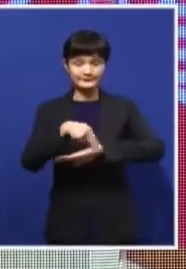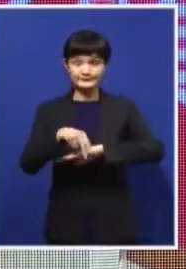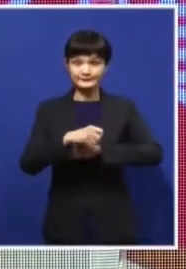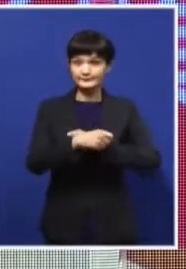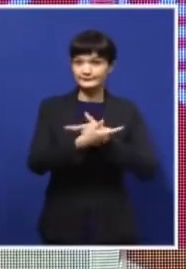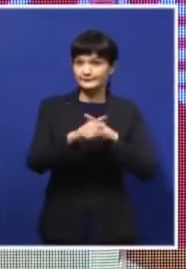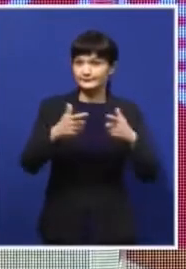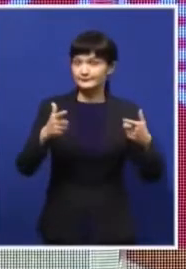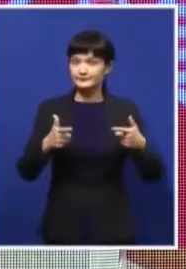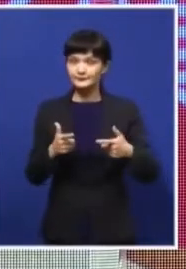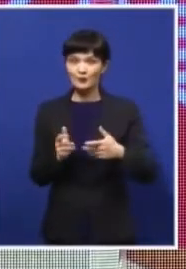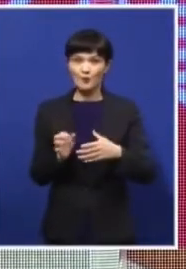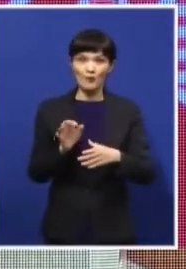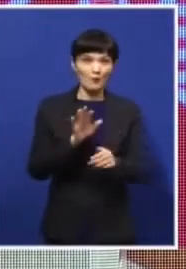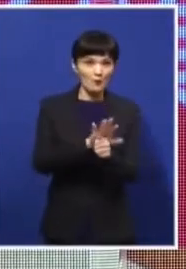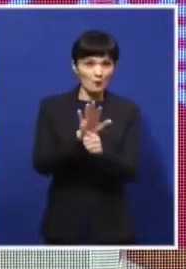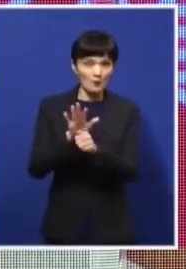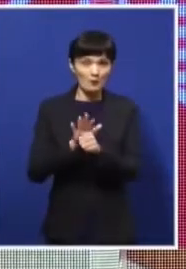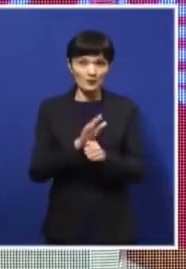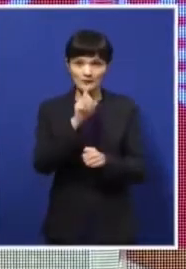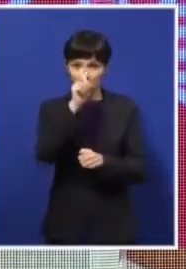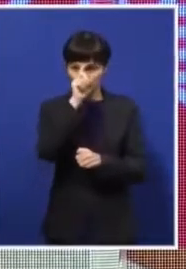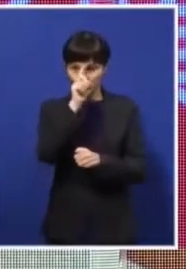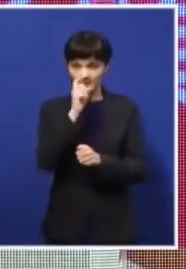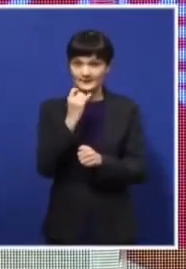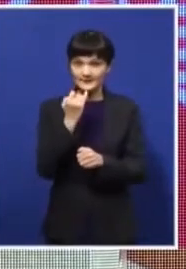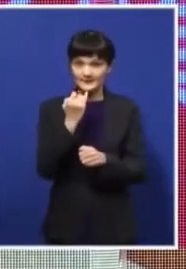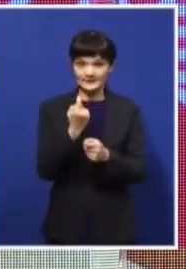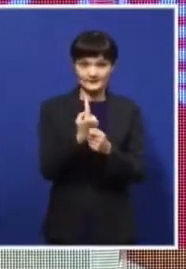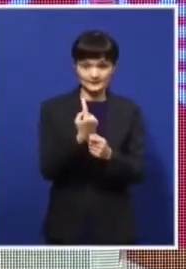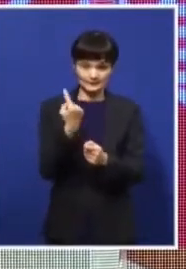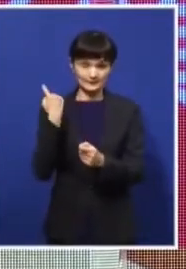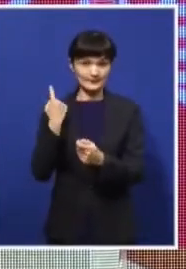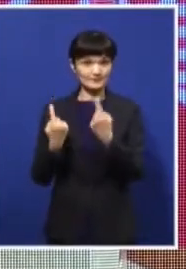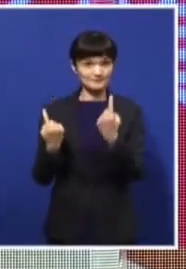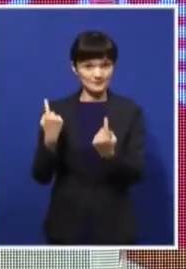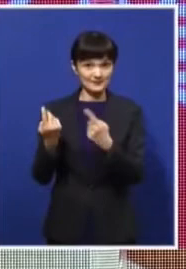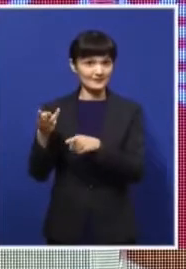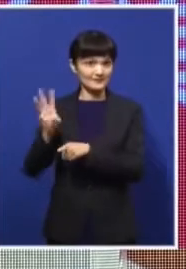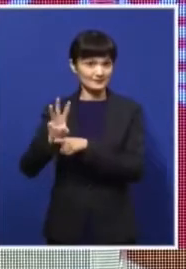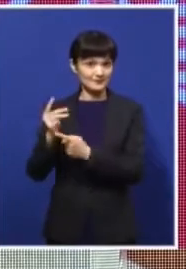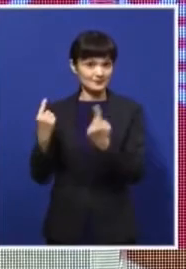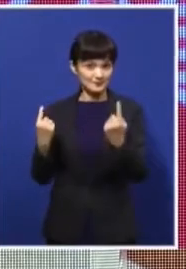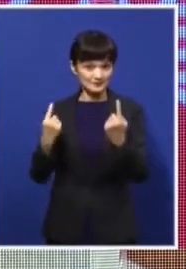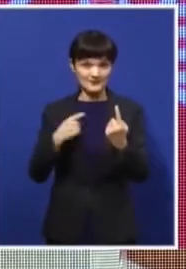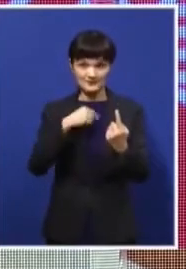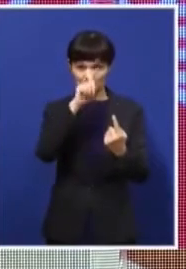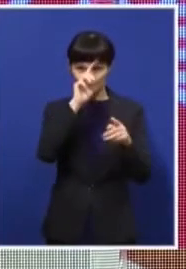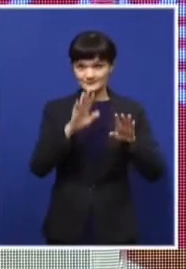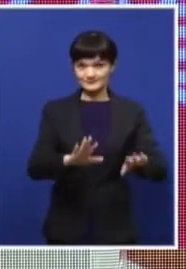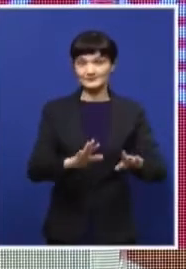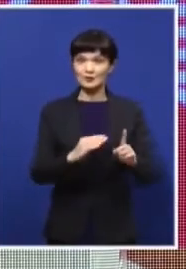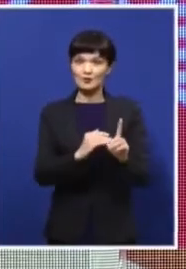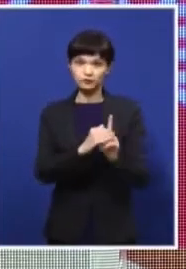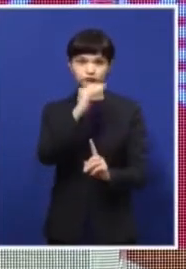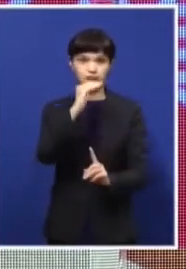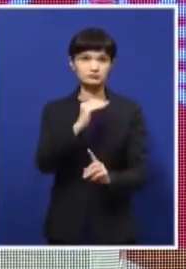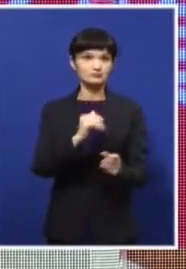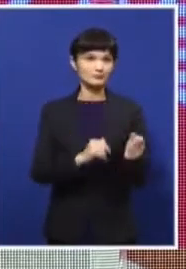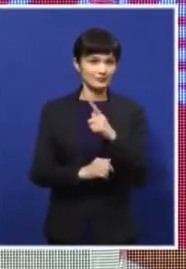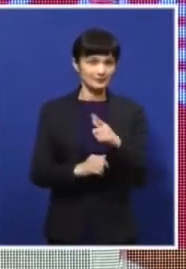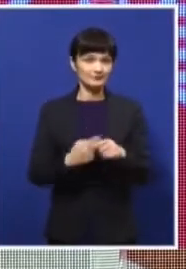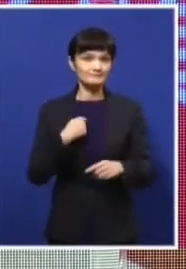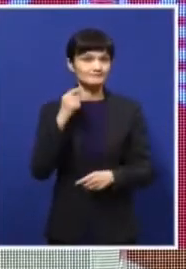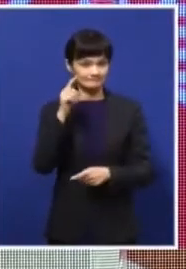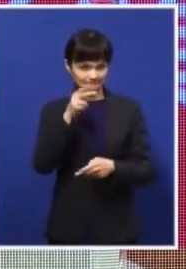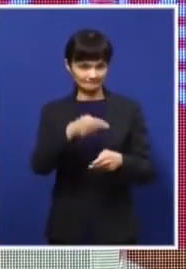的一个这个振兴券所使用的比率能比去年三倍券的那个比率还高。那我相信这个目标一定是可以达成的哈。